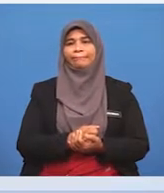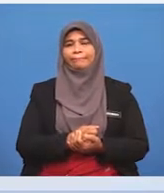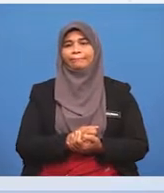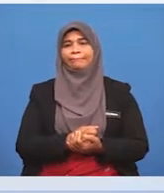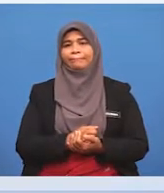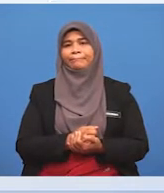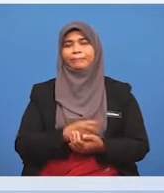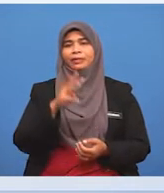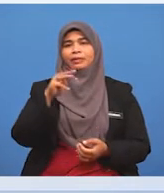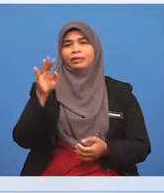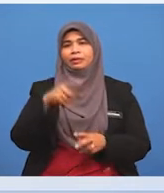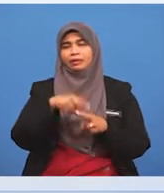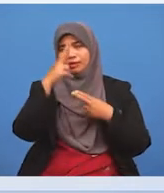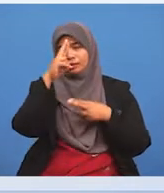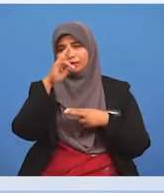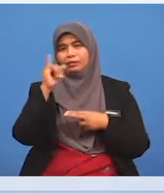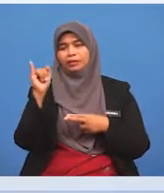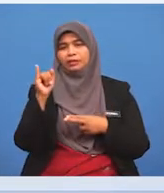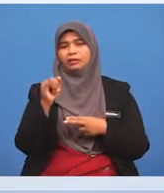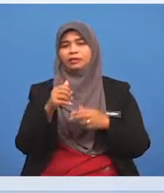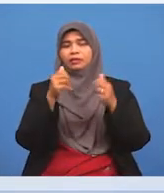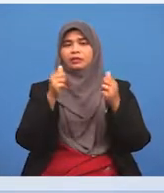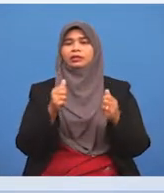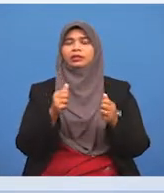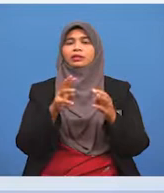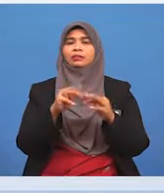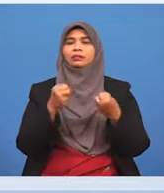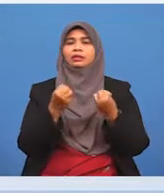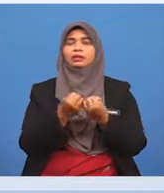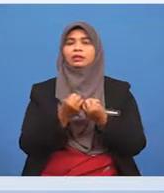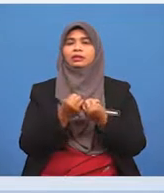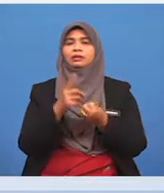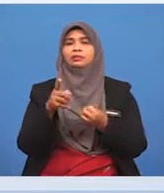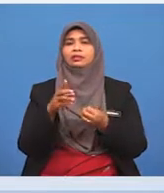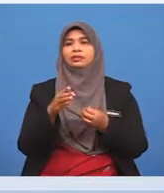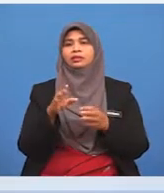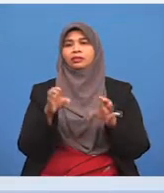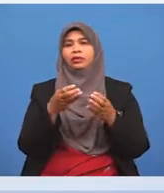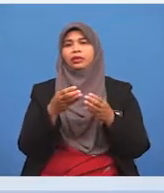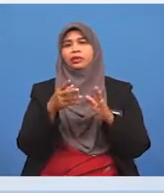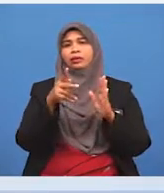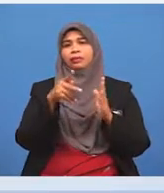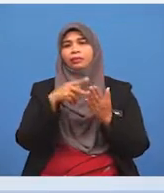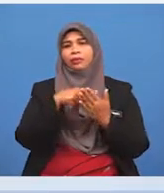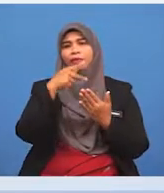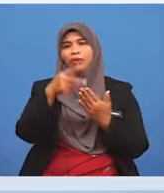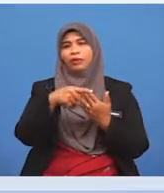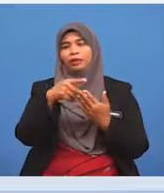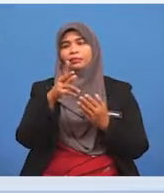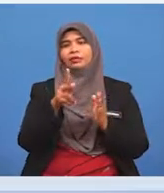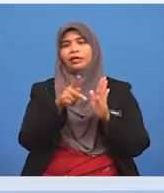Murid-murid yang dihormati sekalian, ahli masyarakat adalah mengadakan program kempen kesedaran kepada